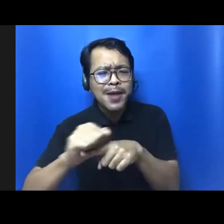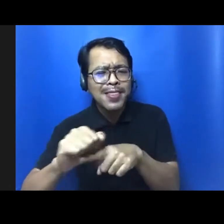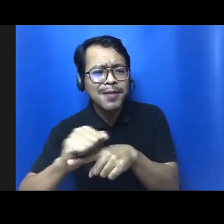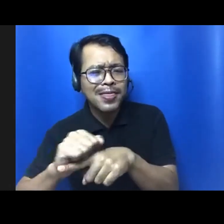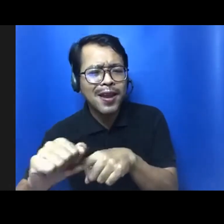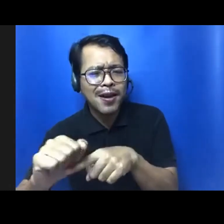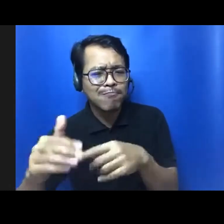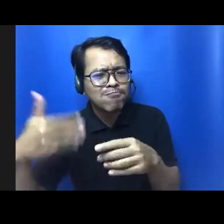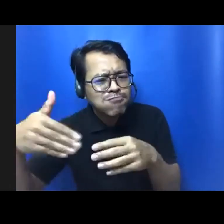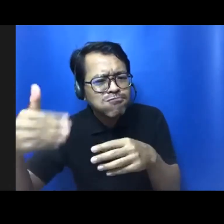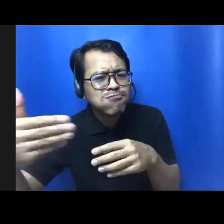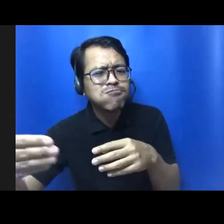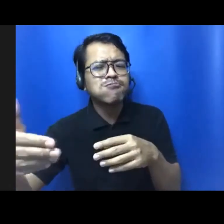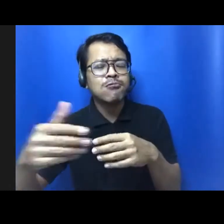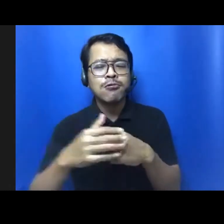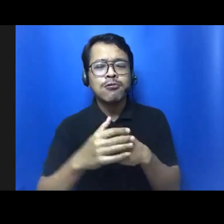yang